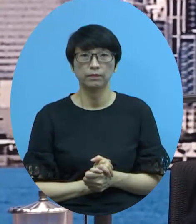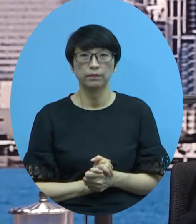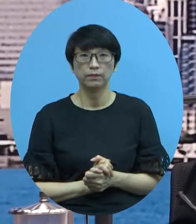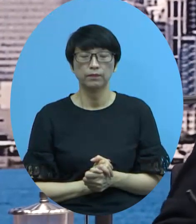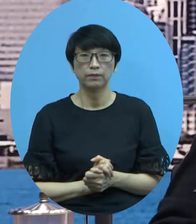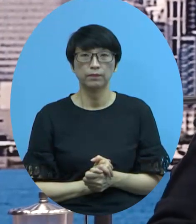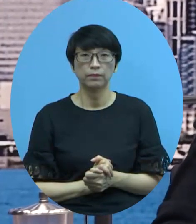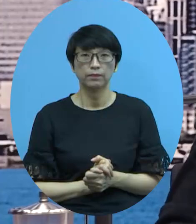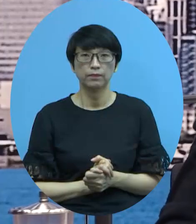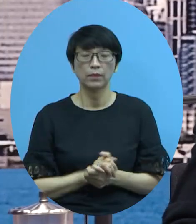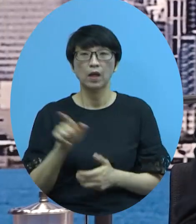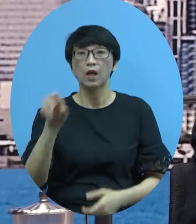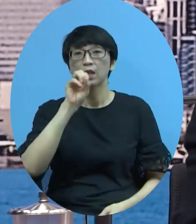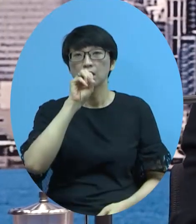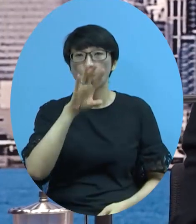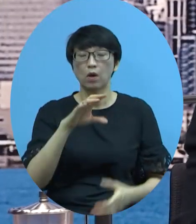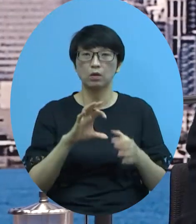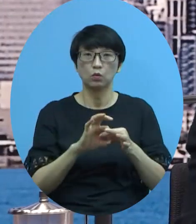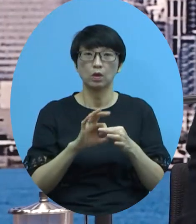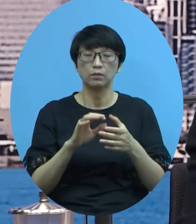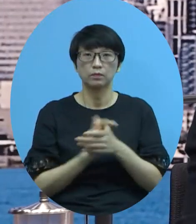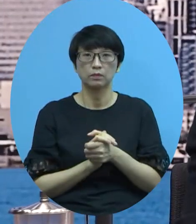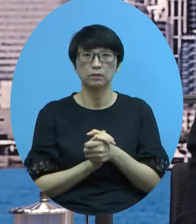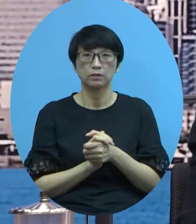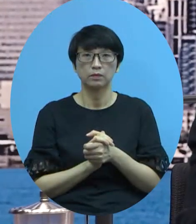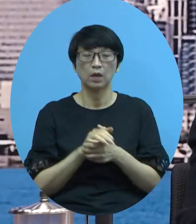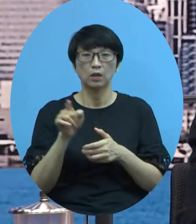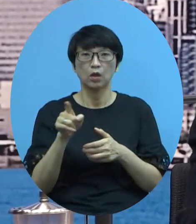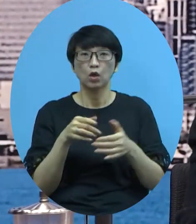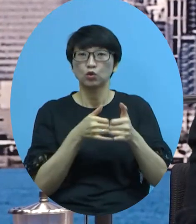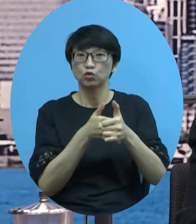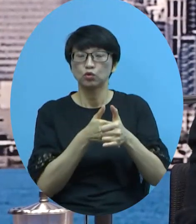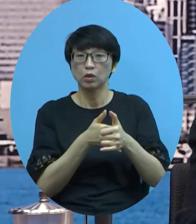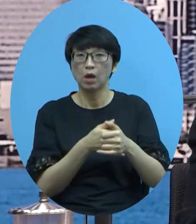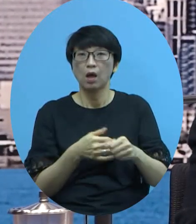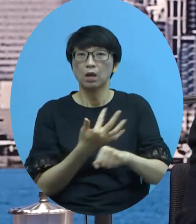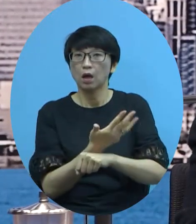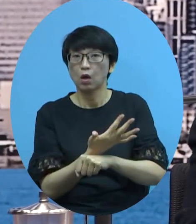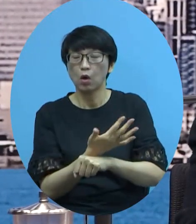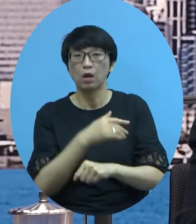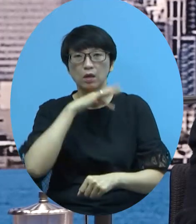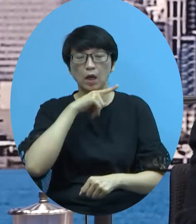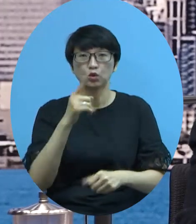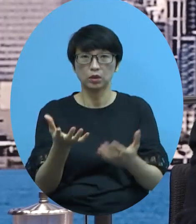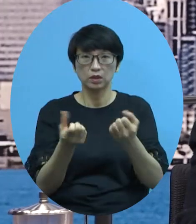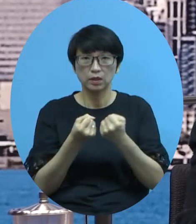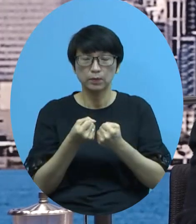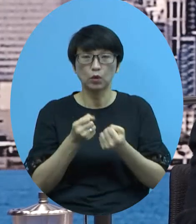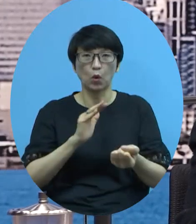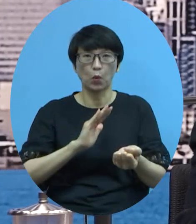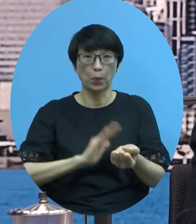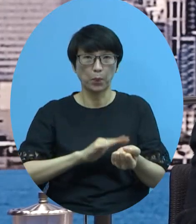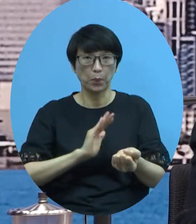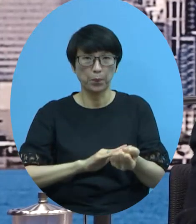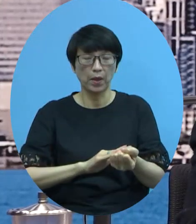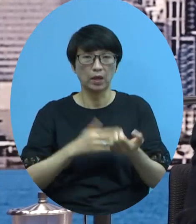啊係，你話嗰個即係 contact tracing 嗰度有幾耐係嘛？通常我哋接到個案咧，就會即刻